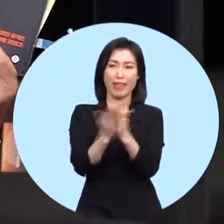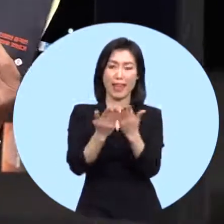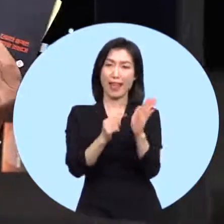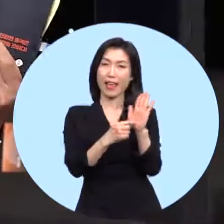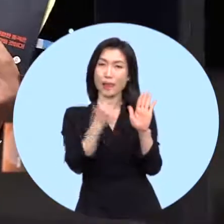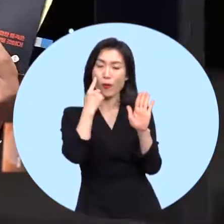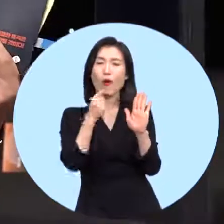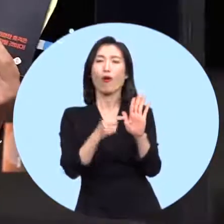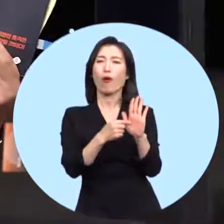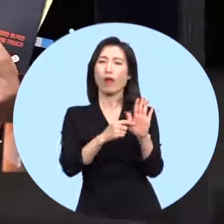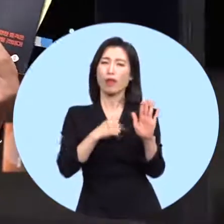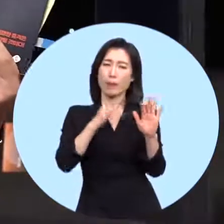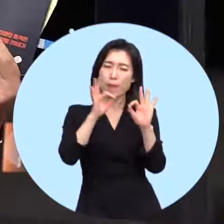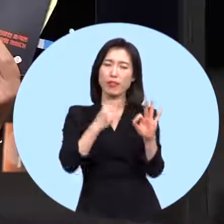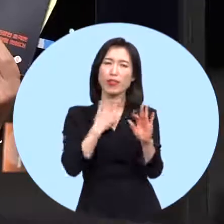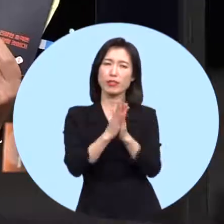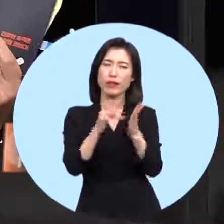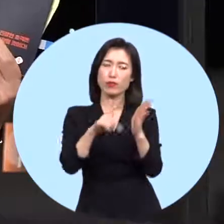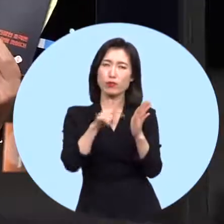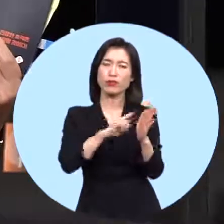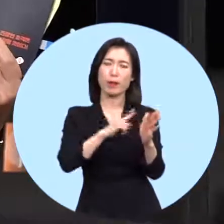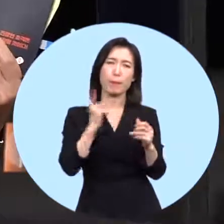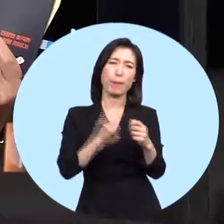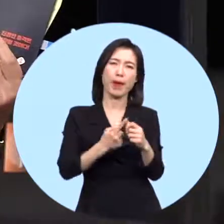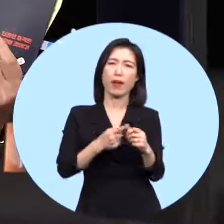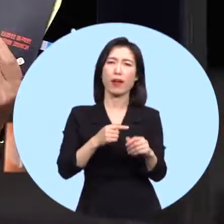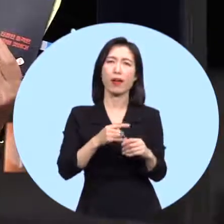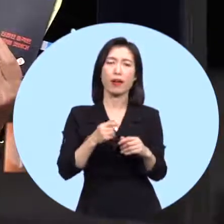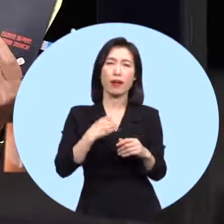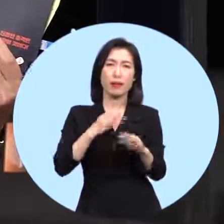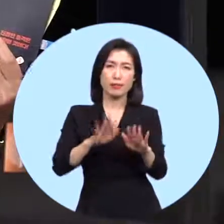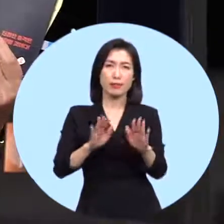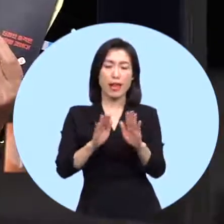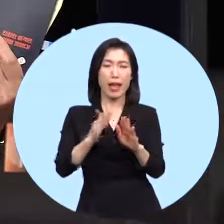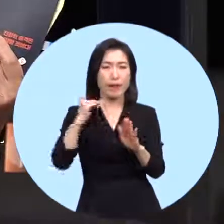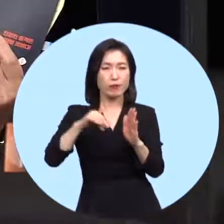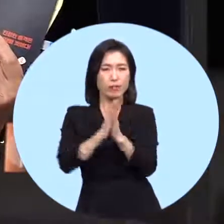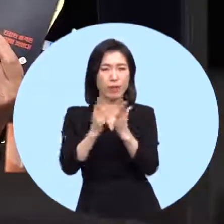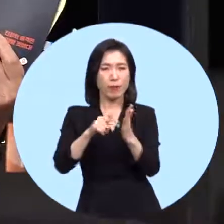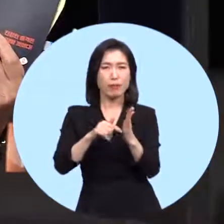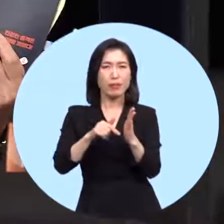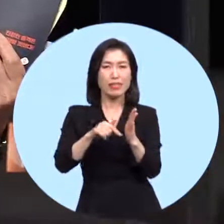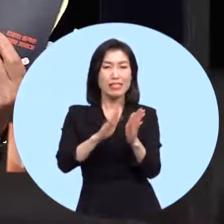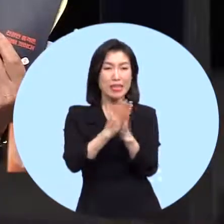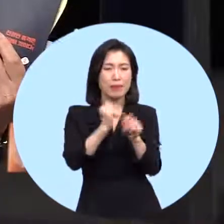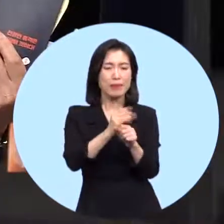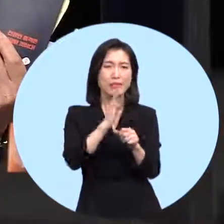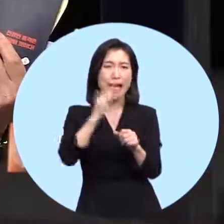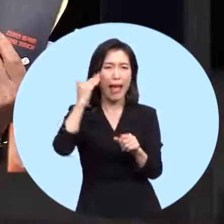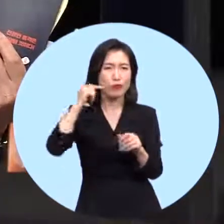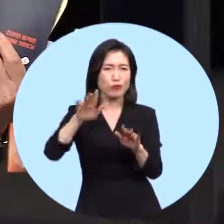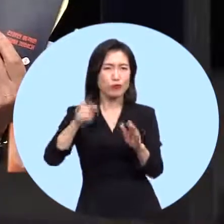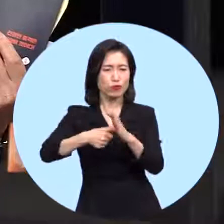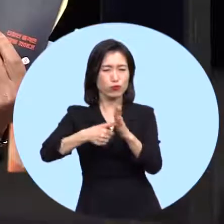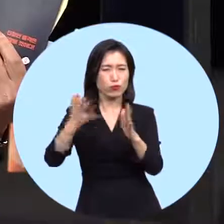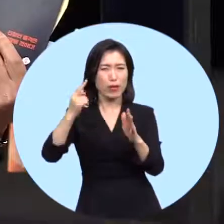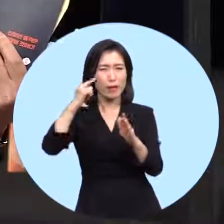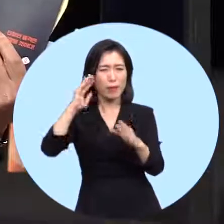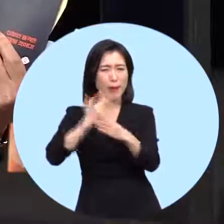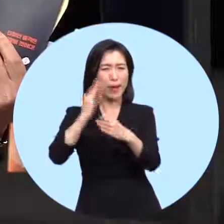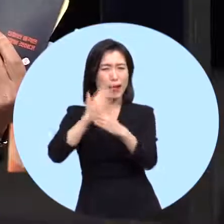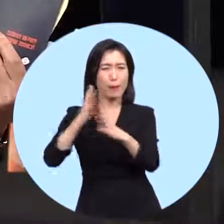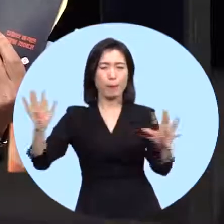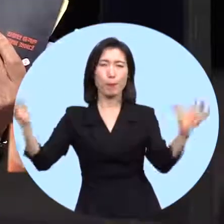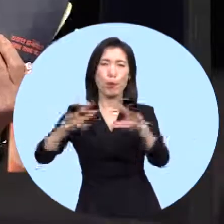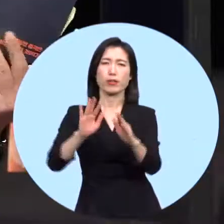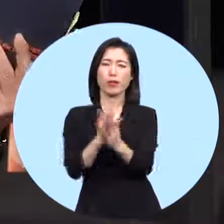그랬더니 사실은 이 보고서는요, 국내 최고의 석학들이 참여해서 만든 제일 좋은 보고서입니다.